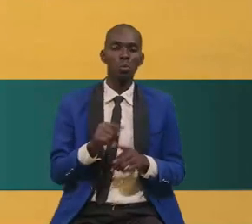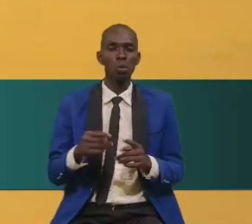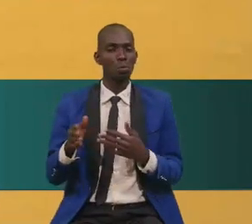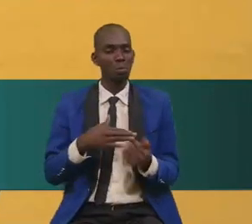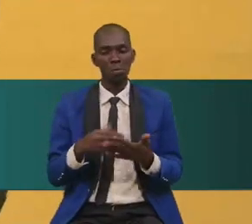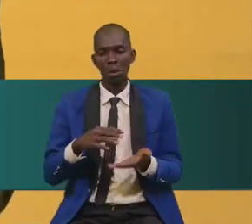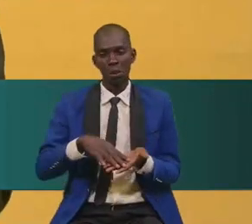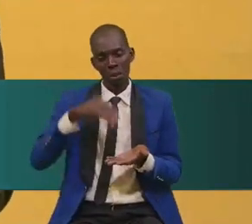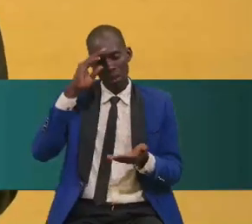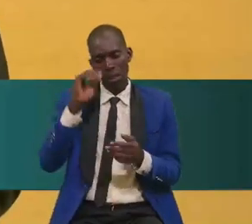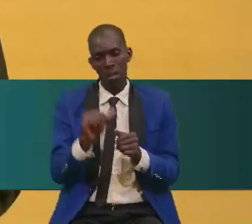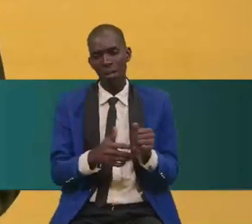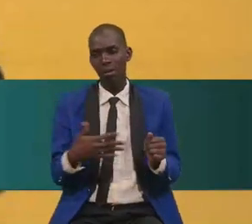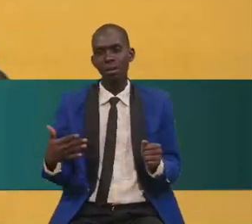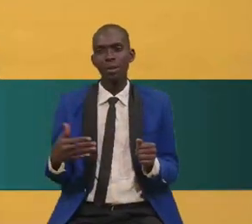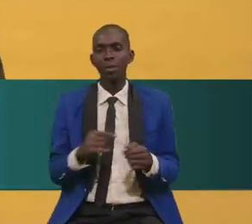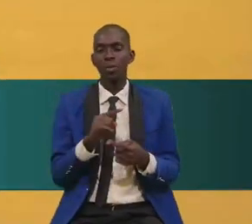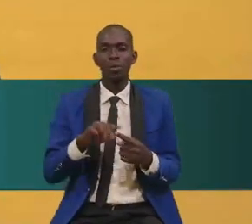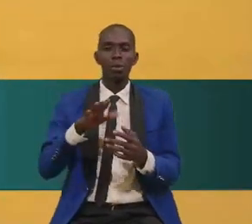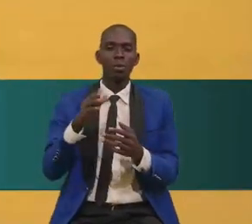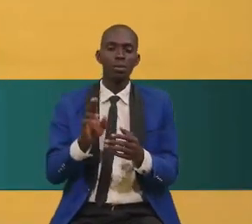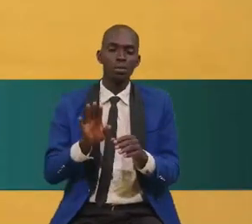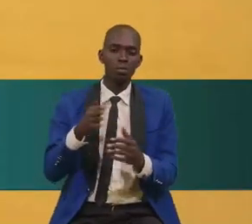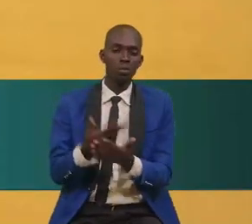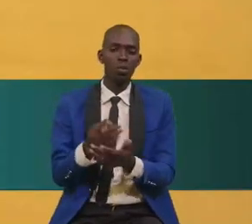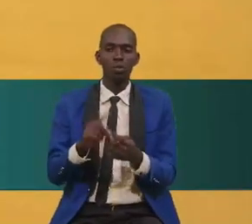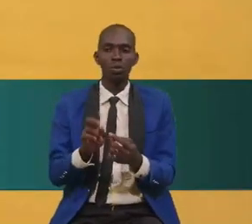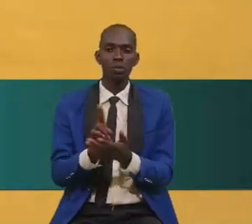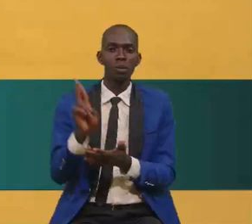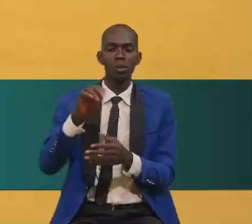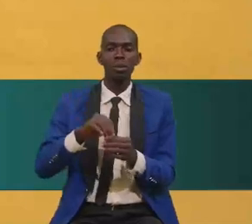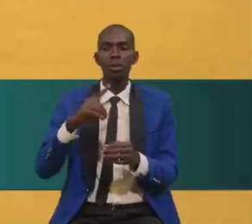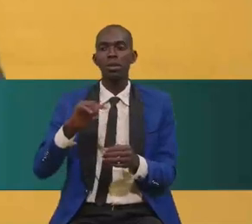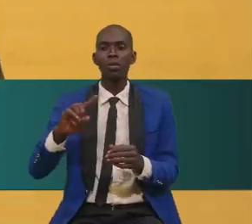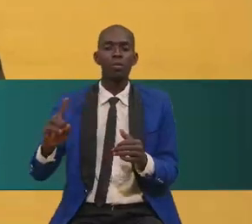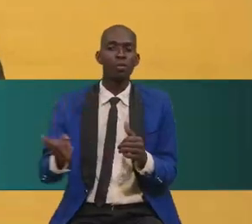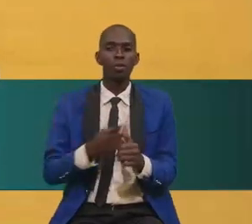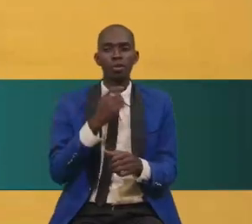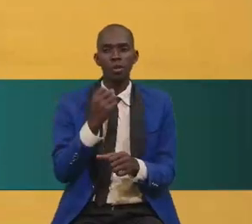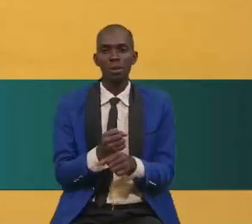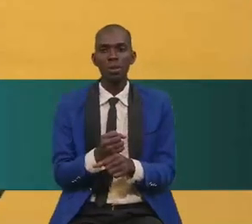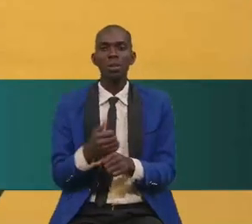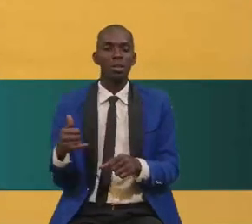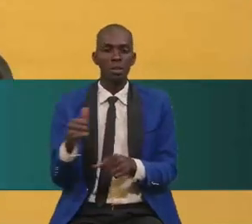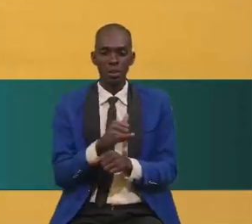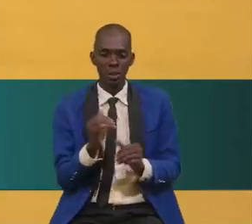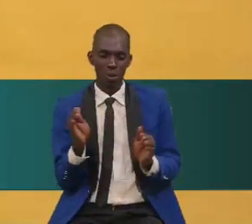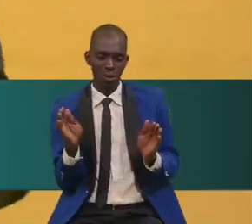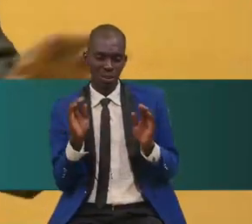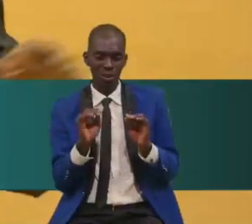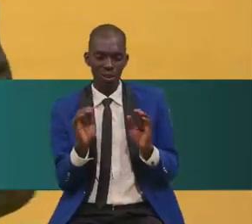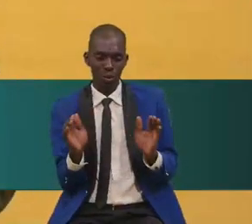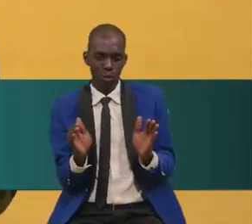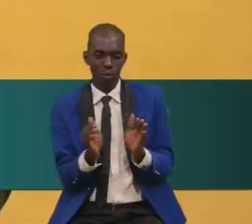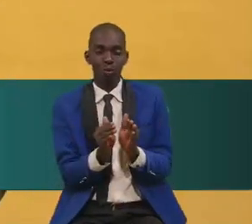Arrivé à l'université, la première année, ils ont maintenant, c'est vrai, ils ont réduit, mais il faut faire